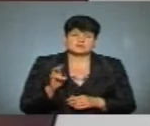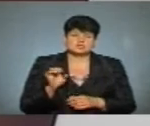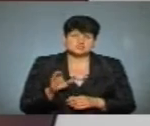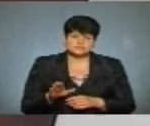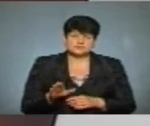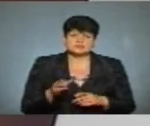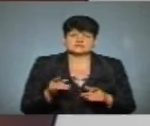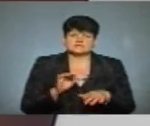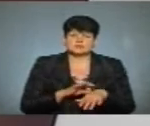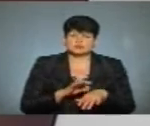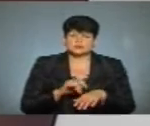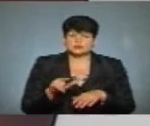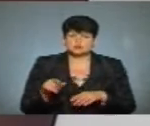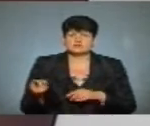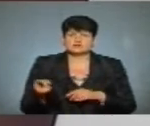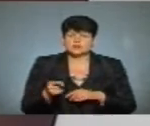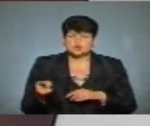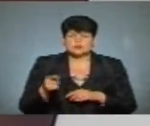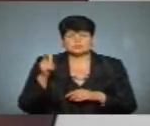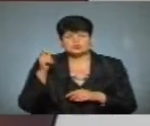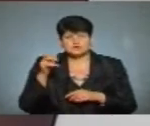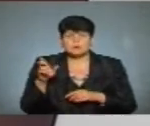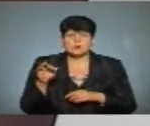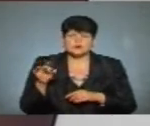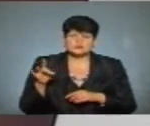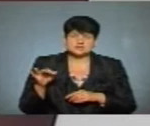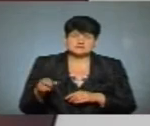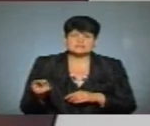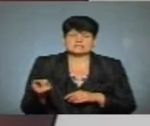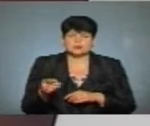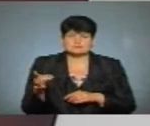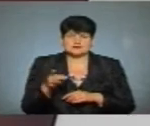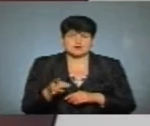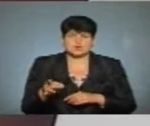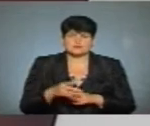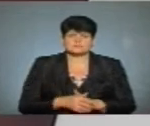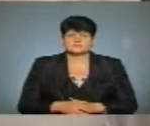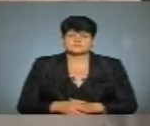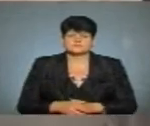словами, захворіли люди у Тернополі, Чортківському, Борщівському і Тернопільському районах.